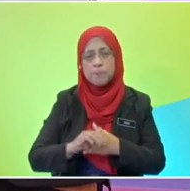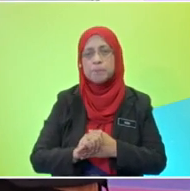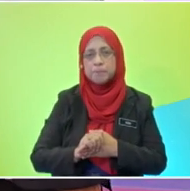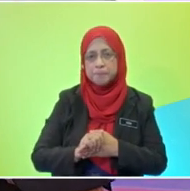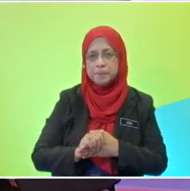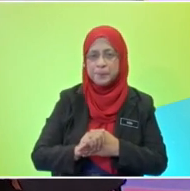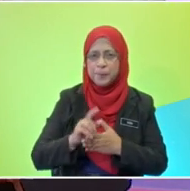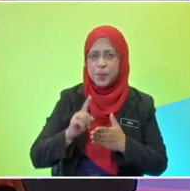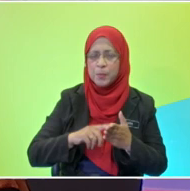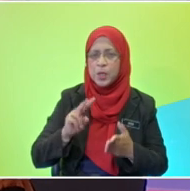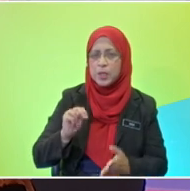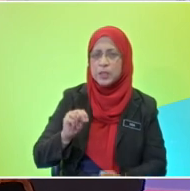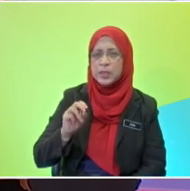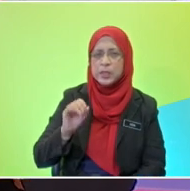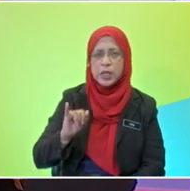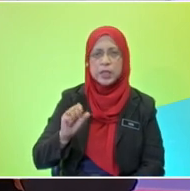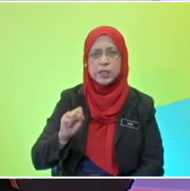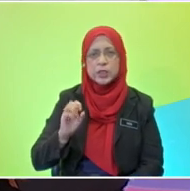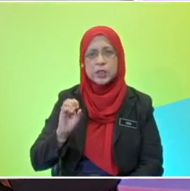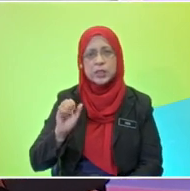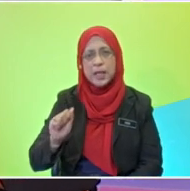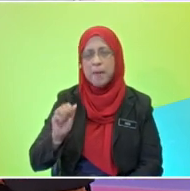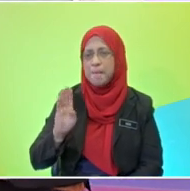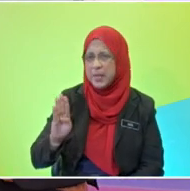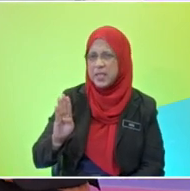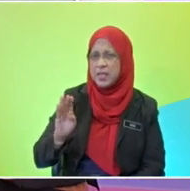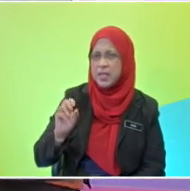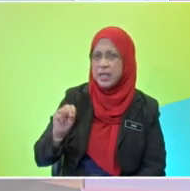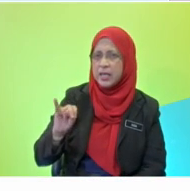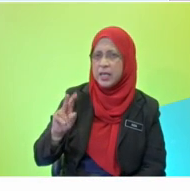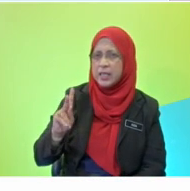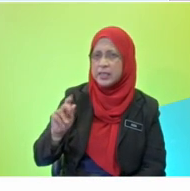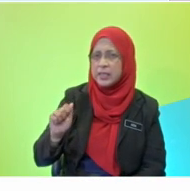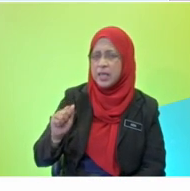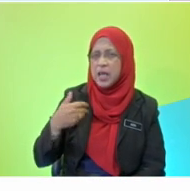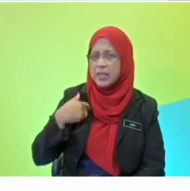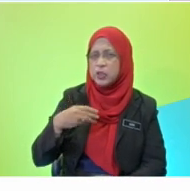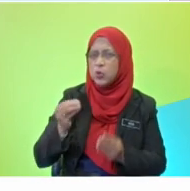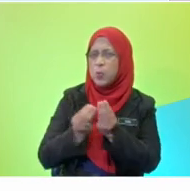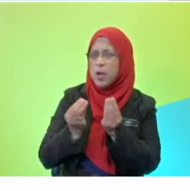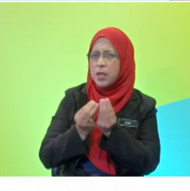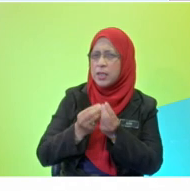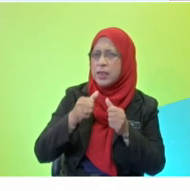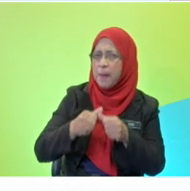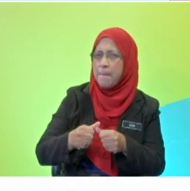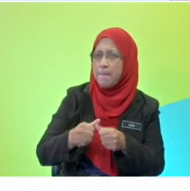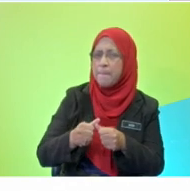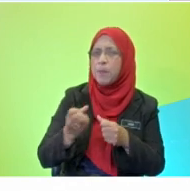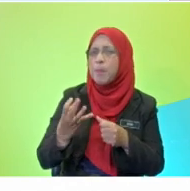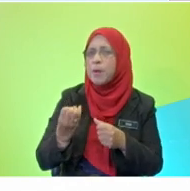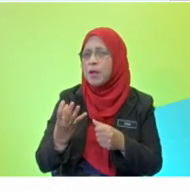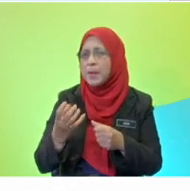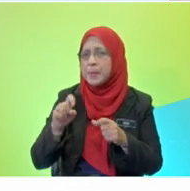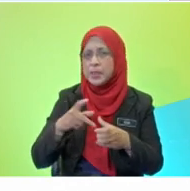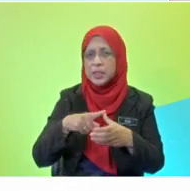Ustaz Apa itu Nisa ya Nisa ialah kadar tertentu yang kena keluarkan zakat maknanya banyak mana Banyak mana